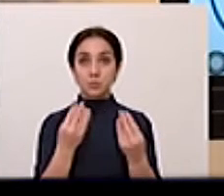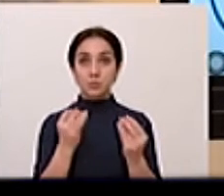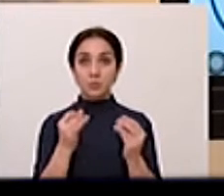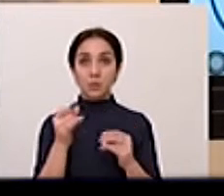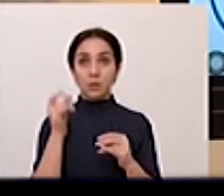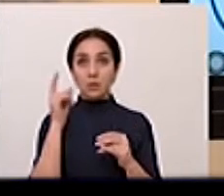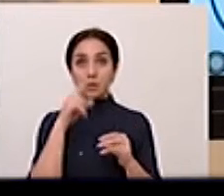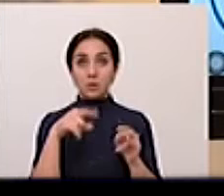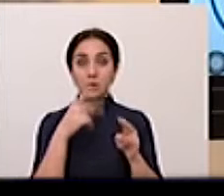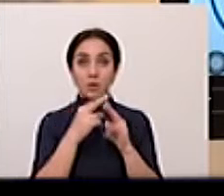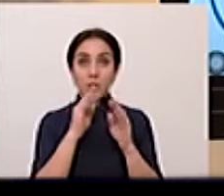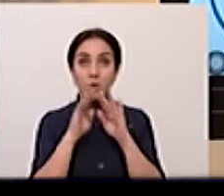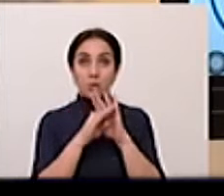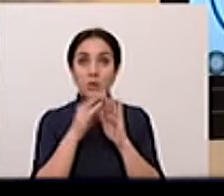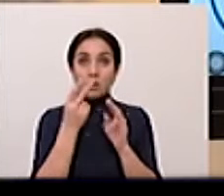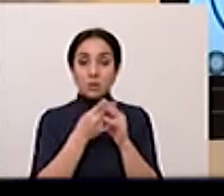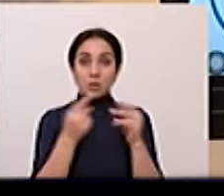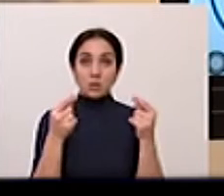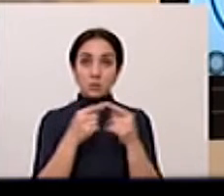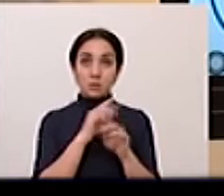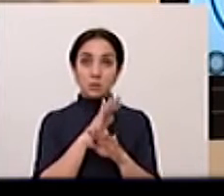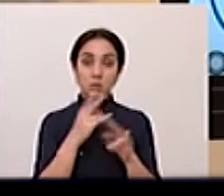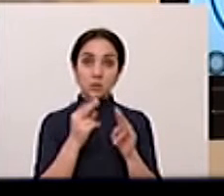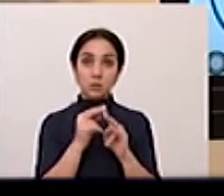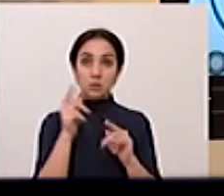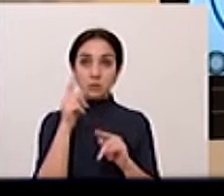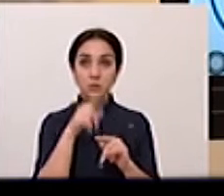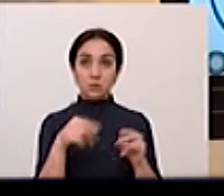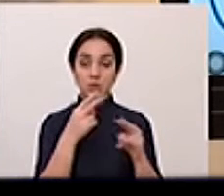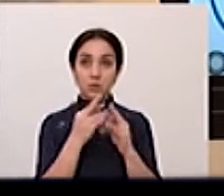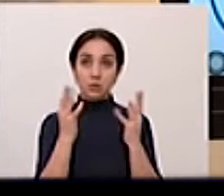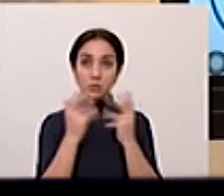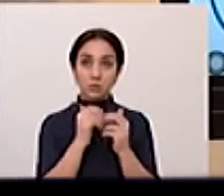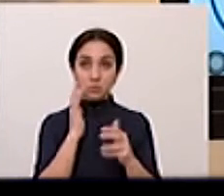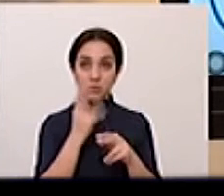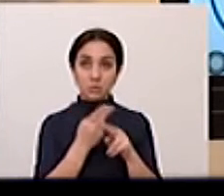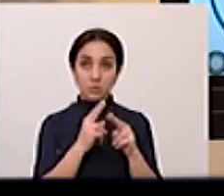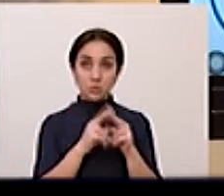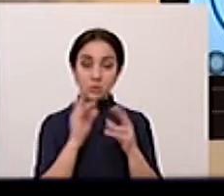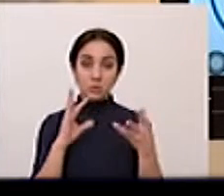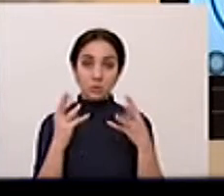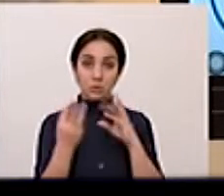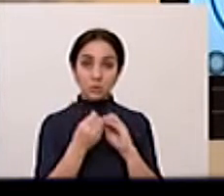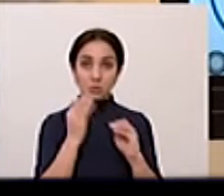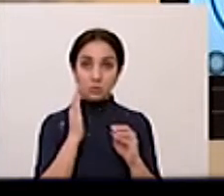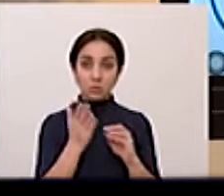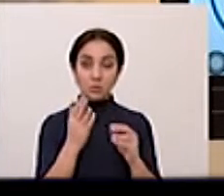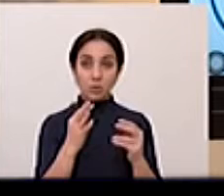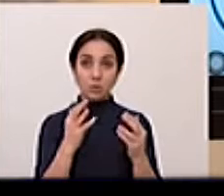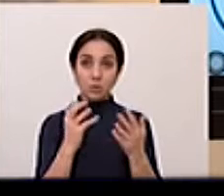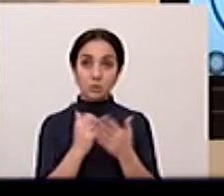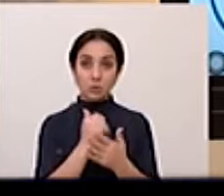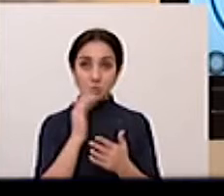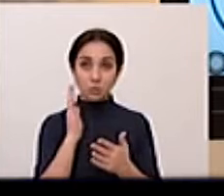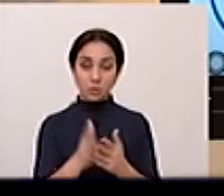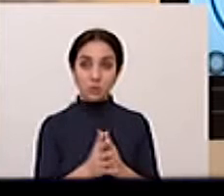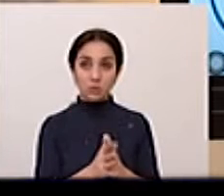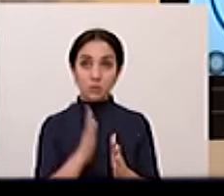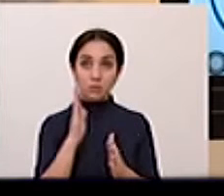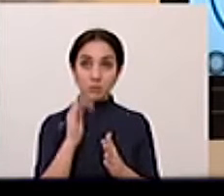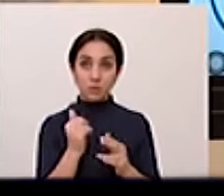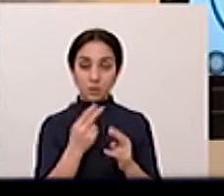integral ostidagi ifodadan aniqmas integralni hisoblaydigan bo'lsak, quyidagi natijada hosil bo'ladi.